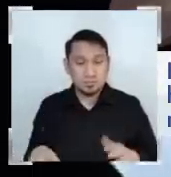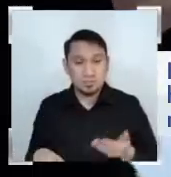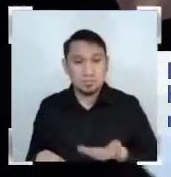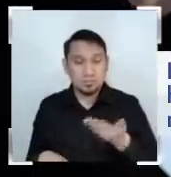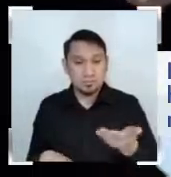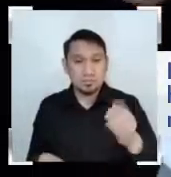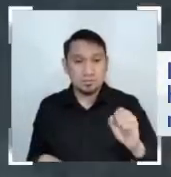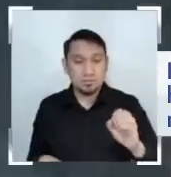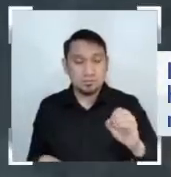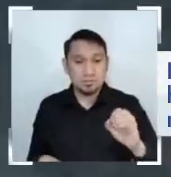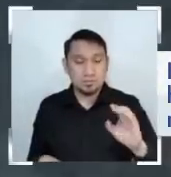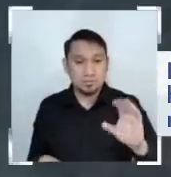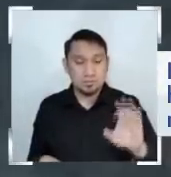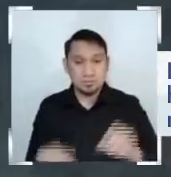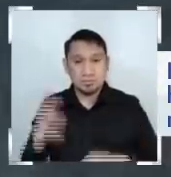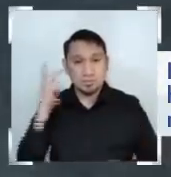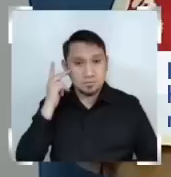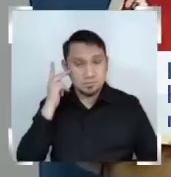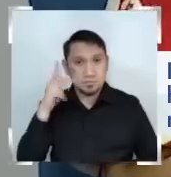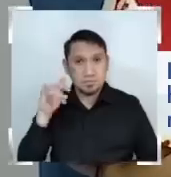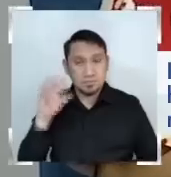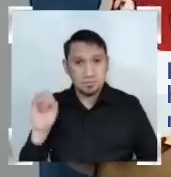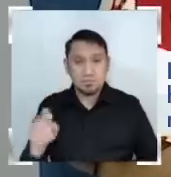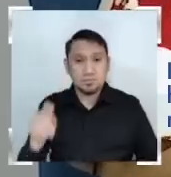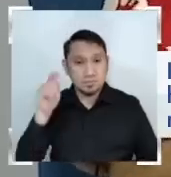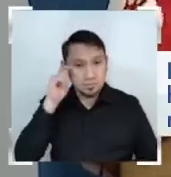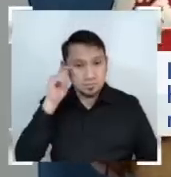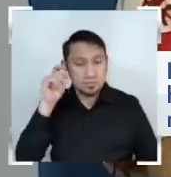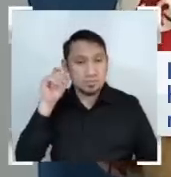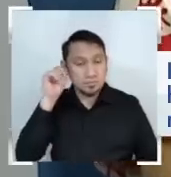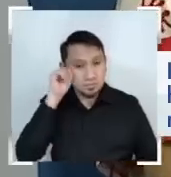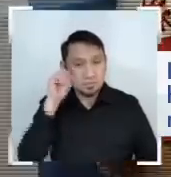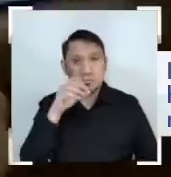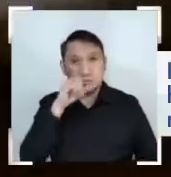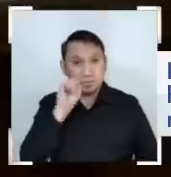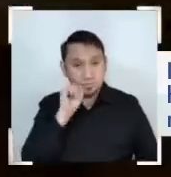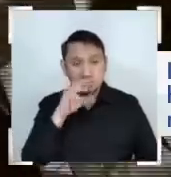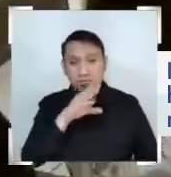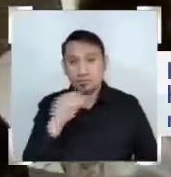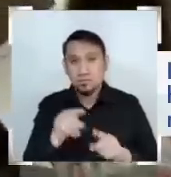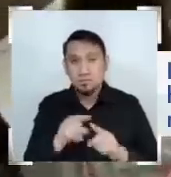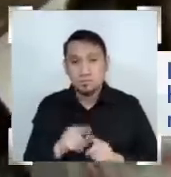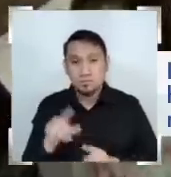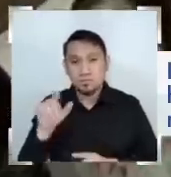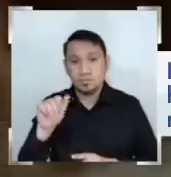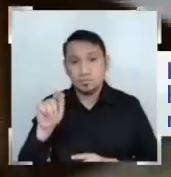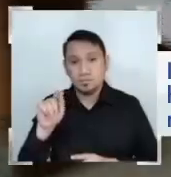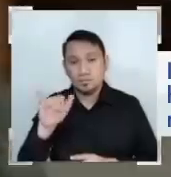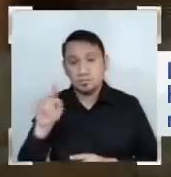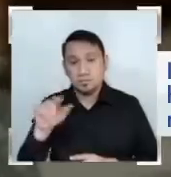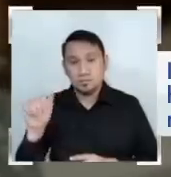Senador Kiko Pangilinan, Senate President Tito Soto at House Deputy Speaker Lito Atienza. Hindi nagbigay ng detalye ang kanilang